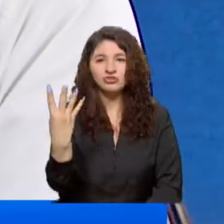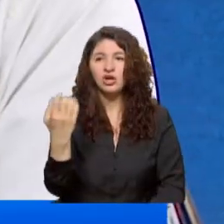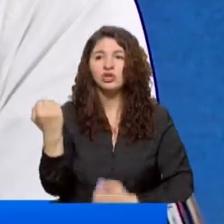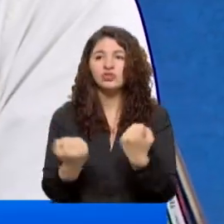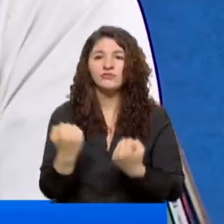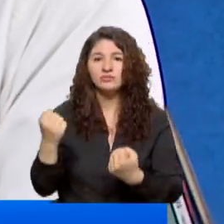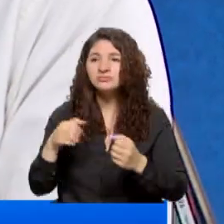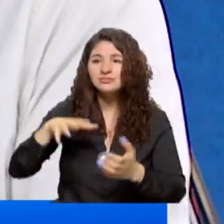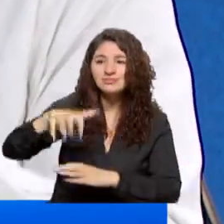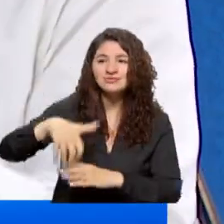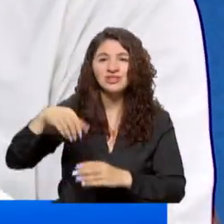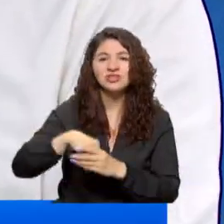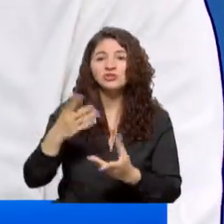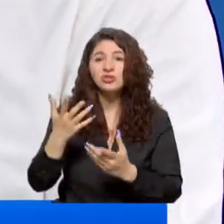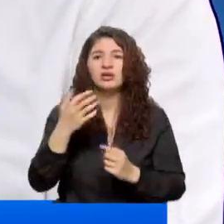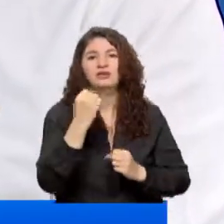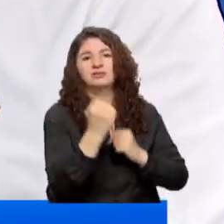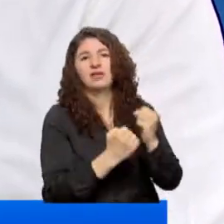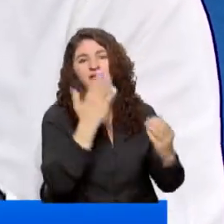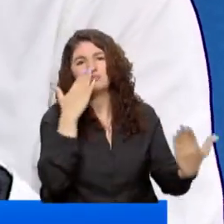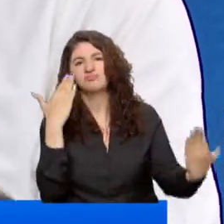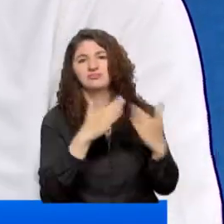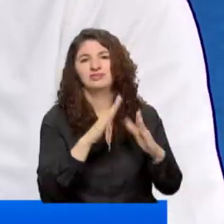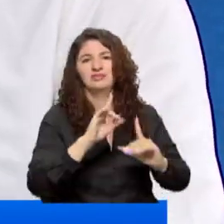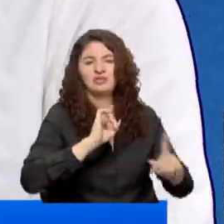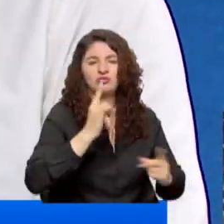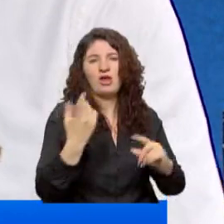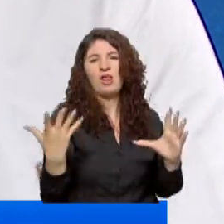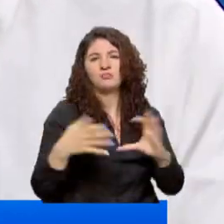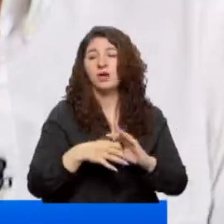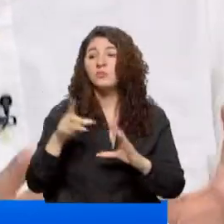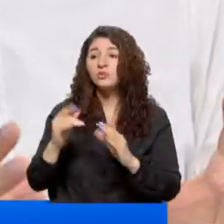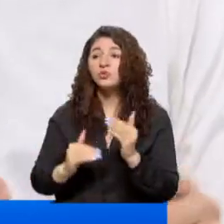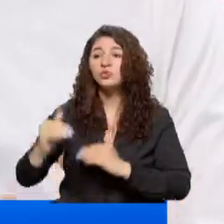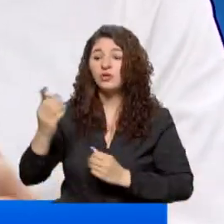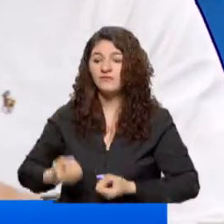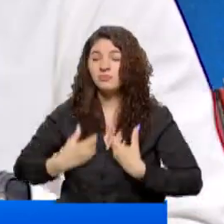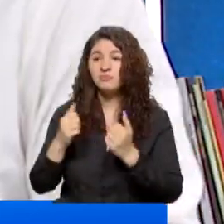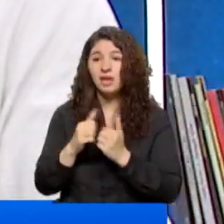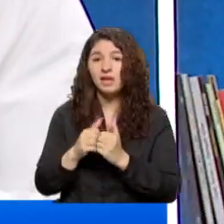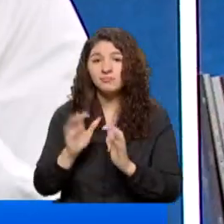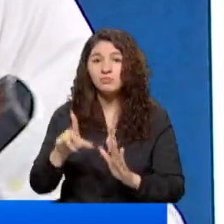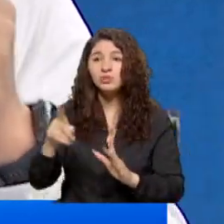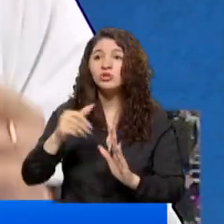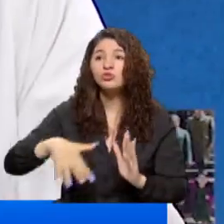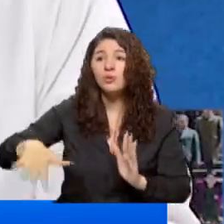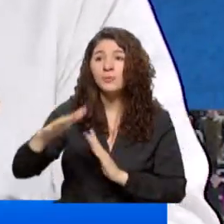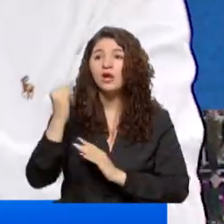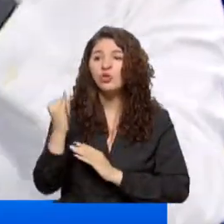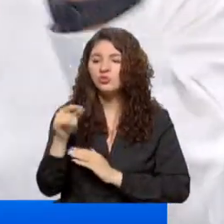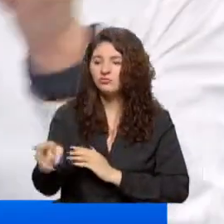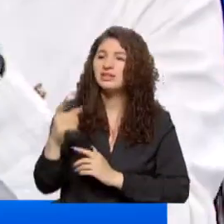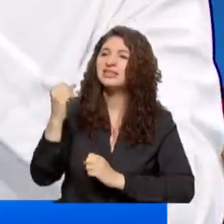şoför sayısı Gül her şeyi neymiş tarım endüstri Deniz ve bu yüksek verimli bu toprağa